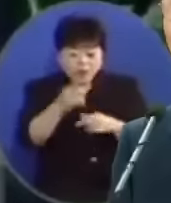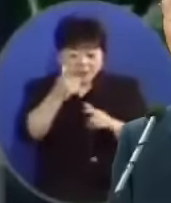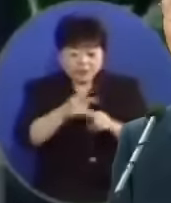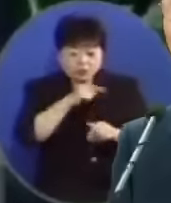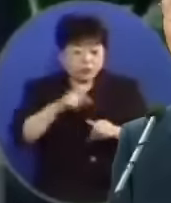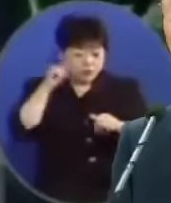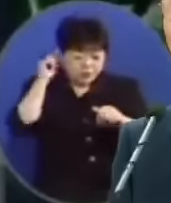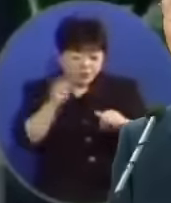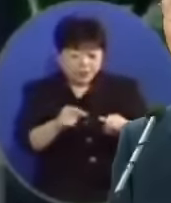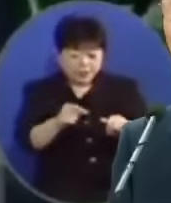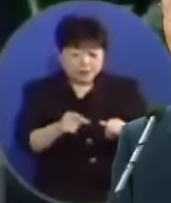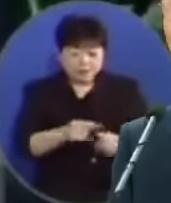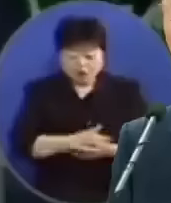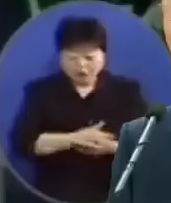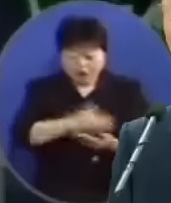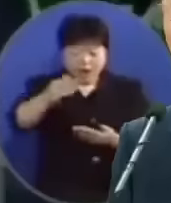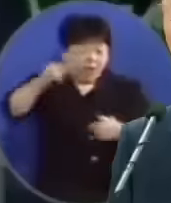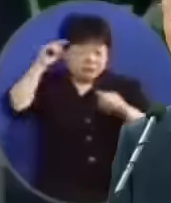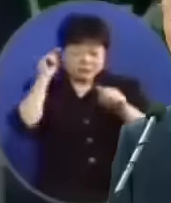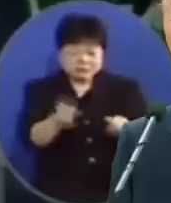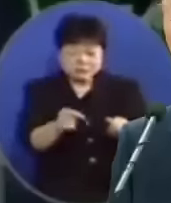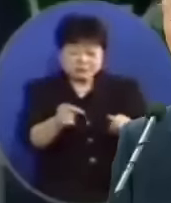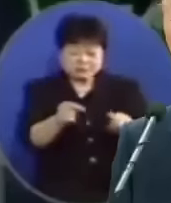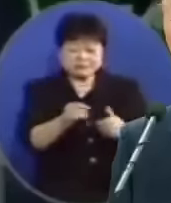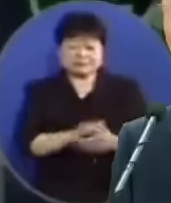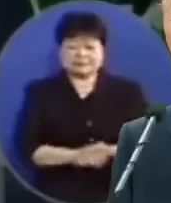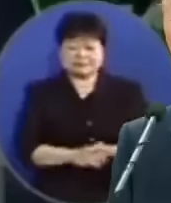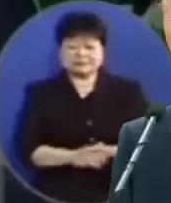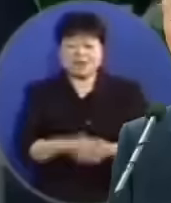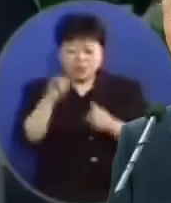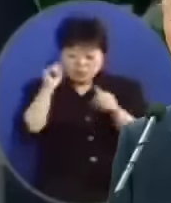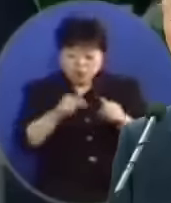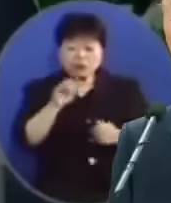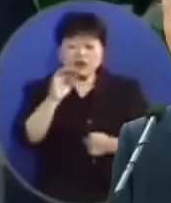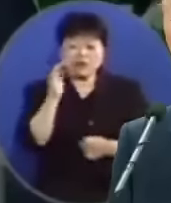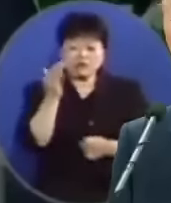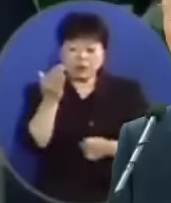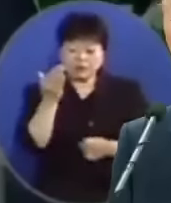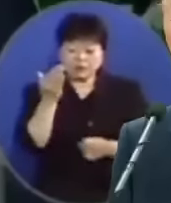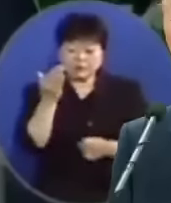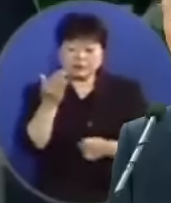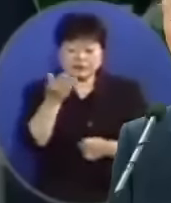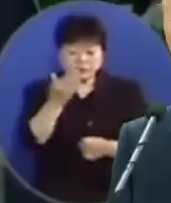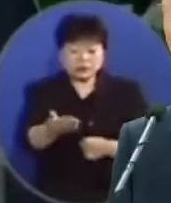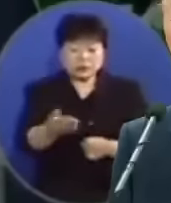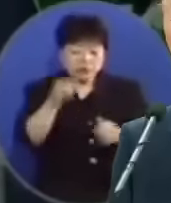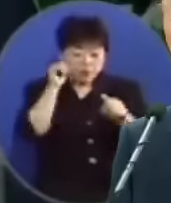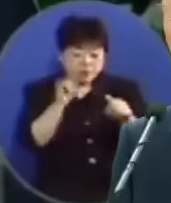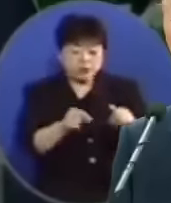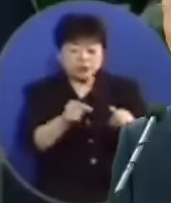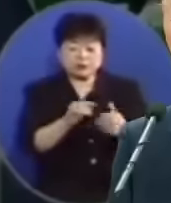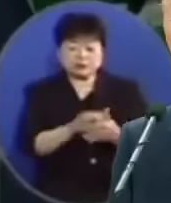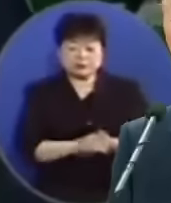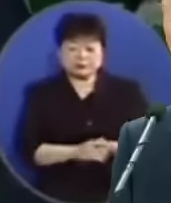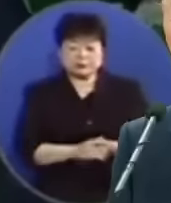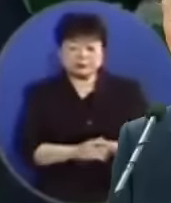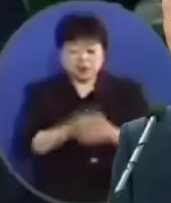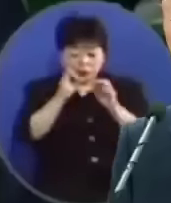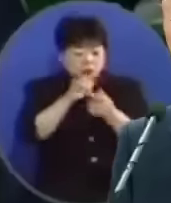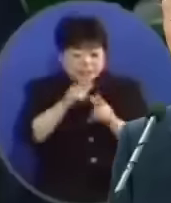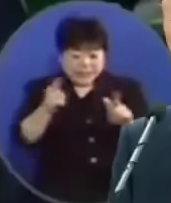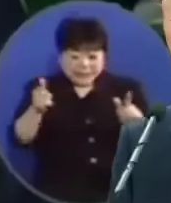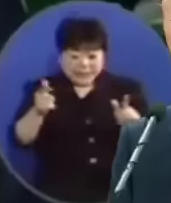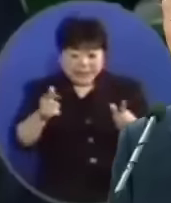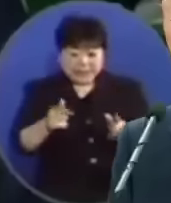나사렛 예수 이름으로 명하느니 물러가라. 명령해야 되는 것입니다. 여러분의 그 명령은 눈에 안